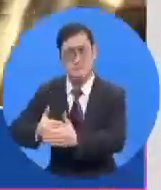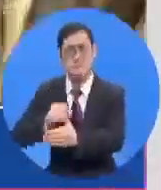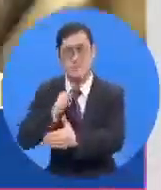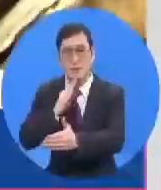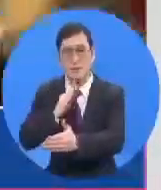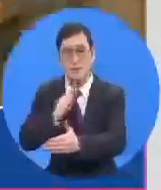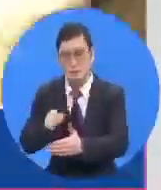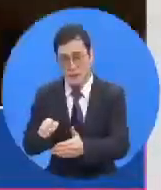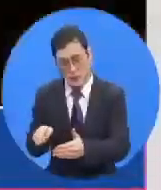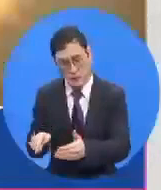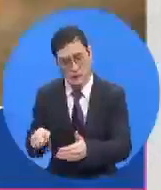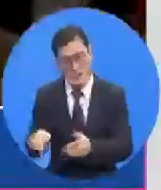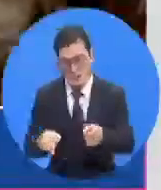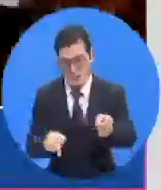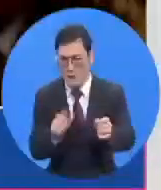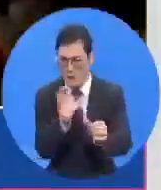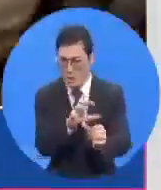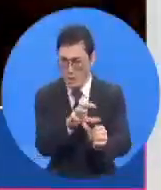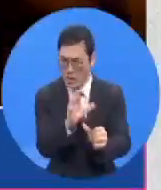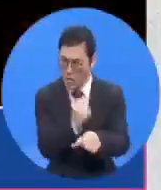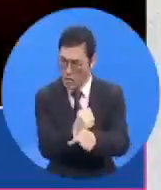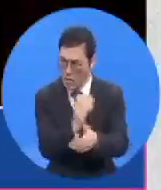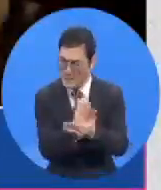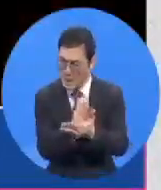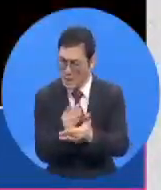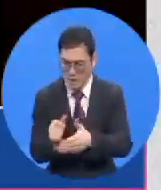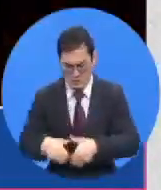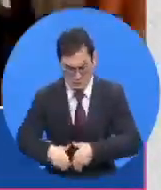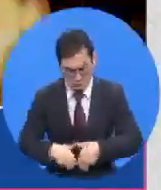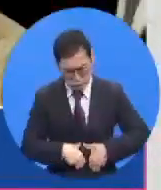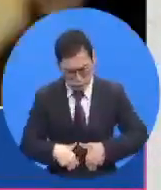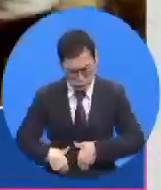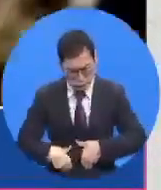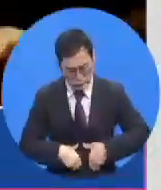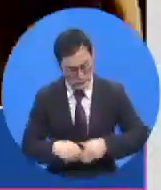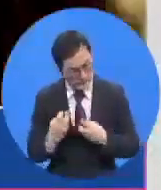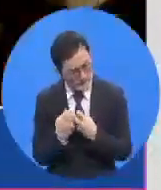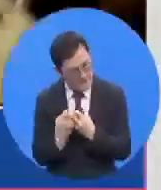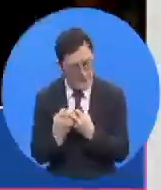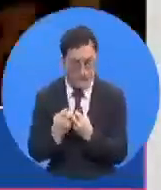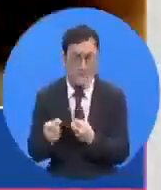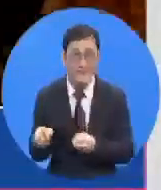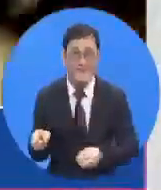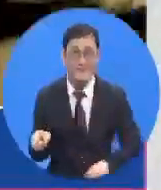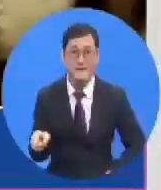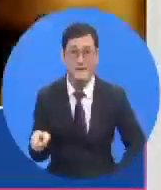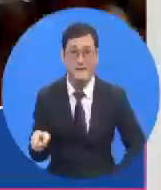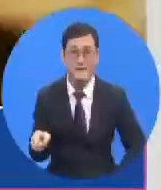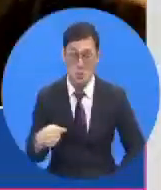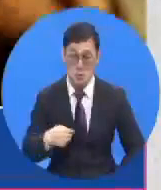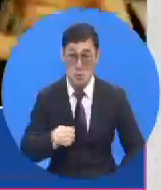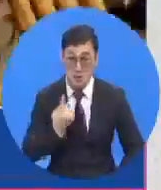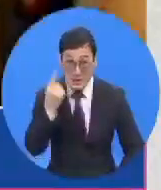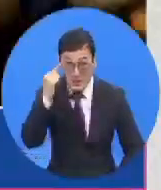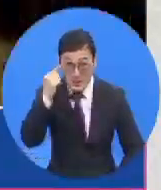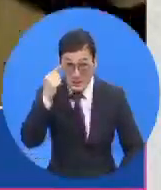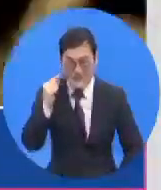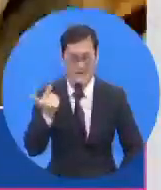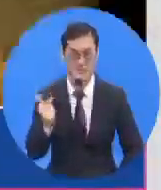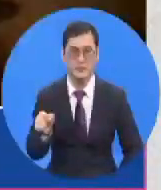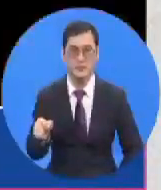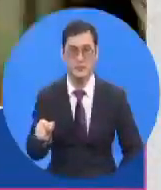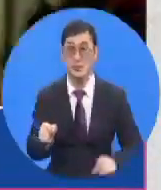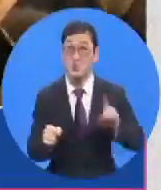할까 말까라는 그 스스로의 갈등을 하는 상황이면은 저는 어디선가 혼자 판단이 아니라